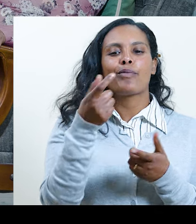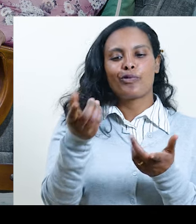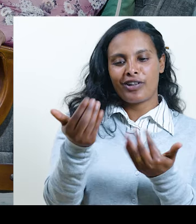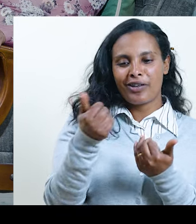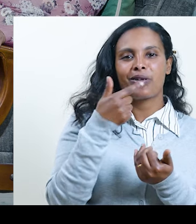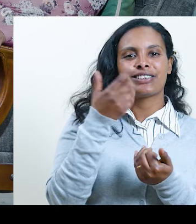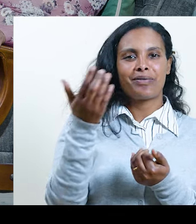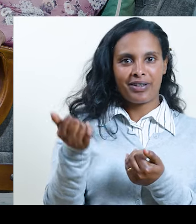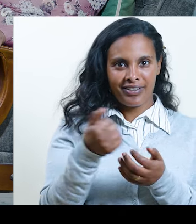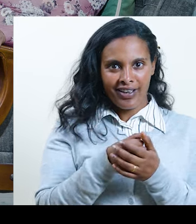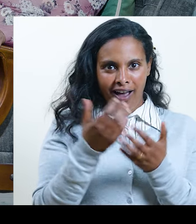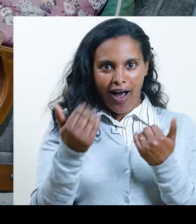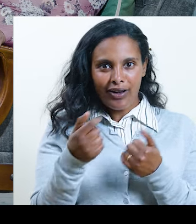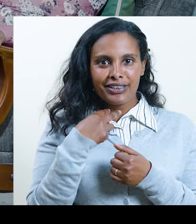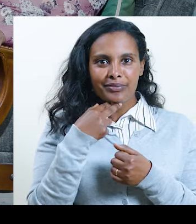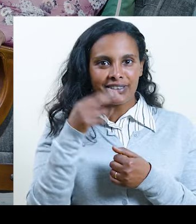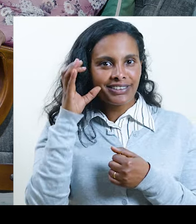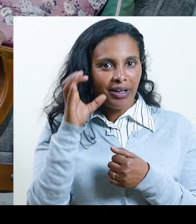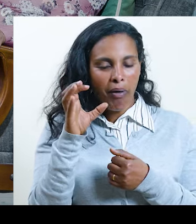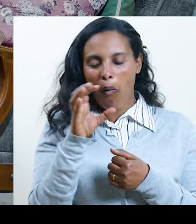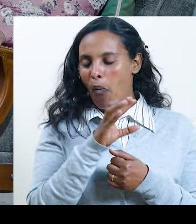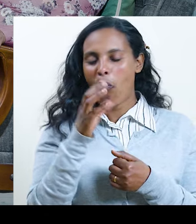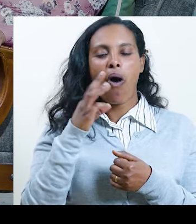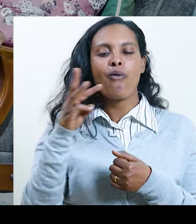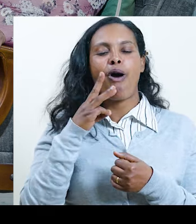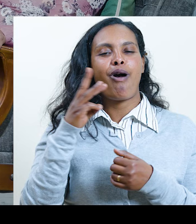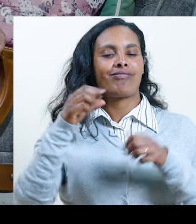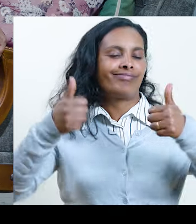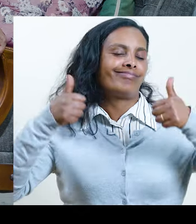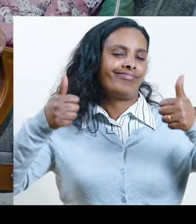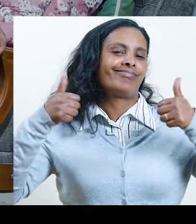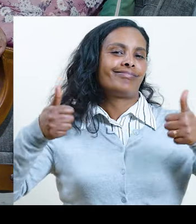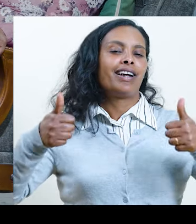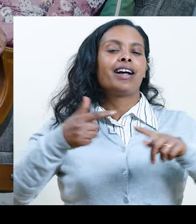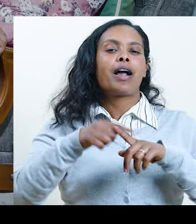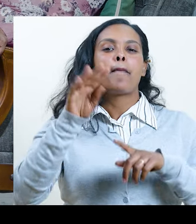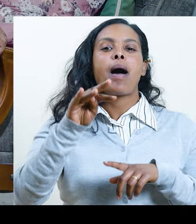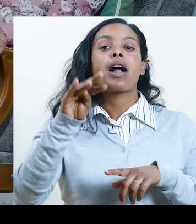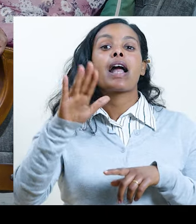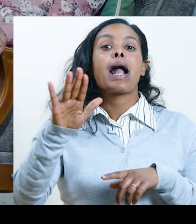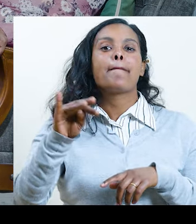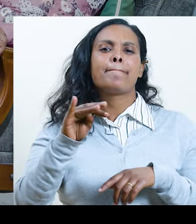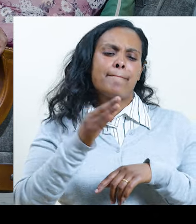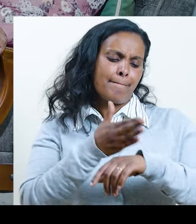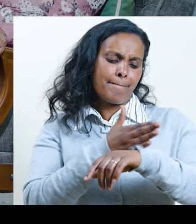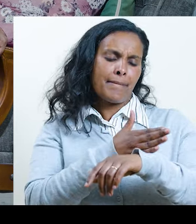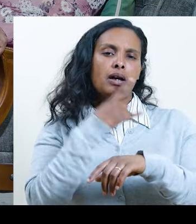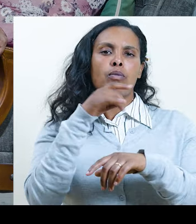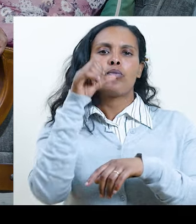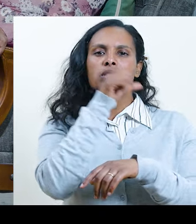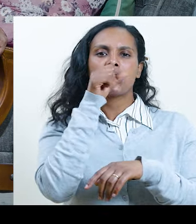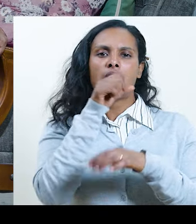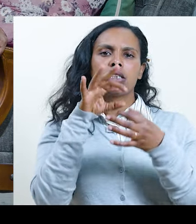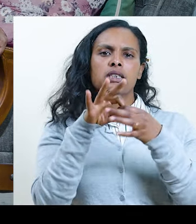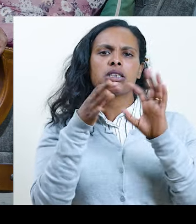ብለሽ ነበር እና አሁንም ድምጽሽን ስንሰማ በጣም ዋው ብለናል ግን ከማገገም ሂደትሽ ጋር